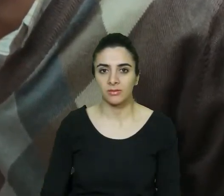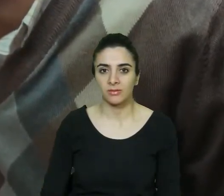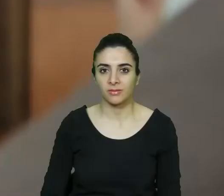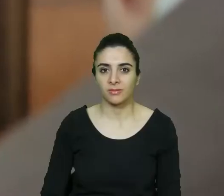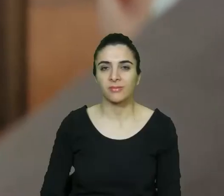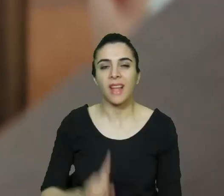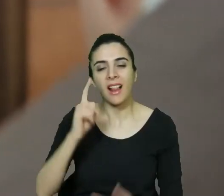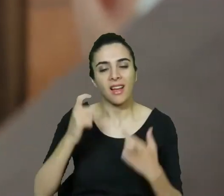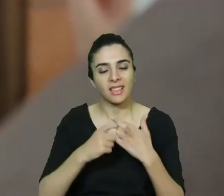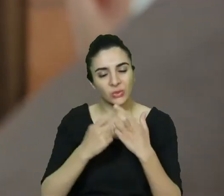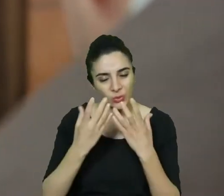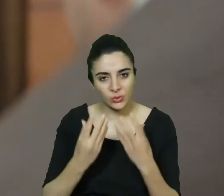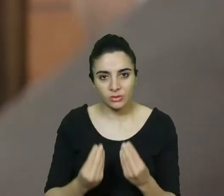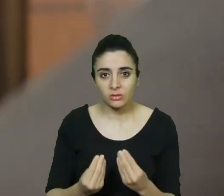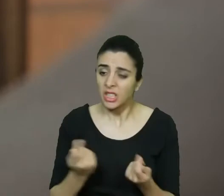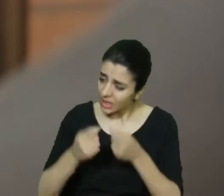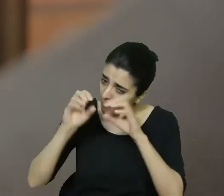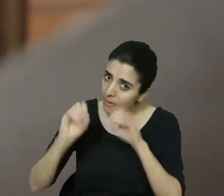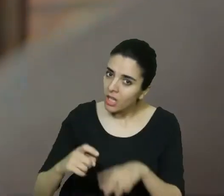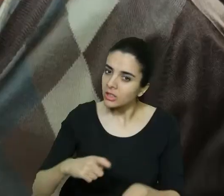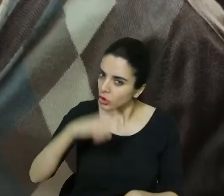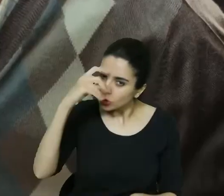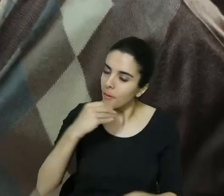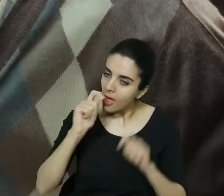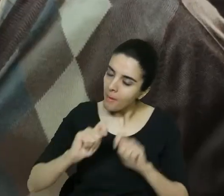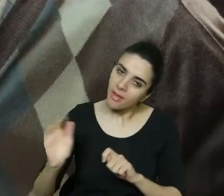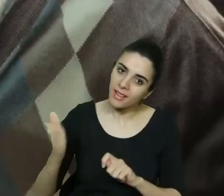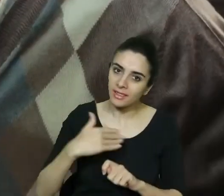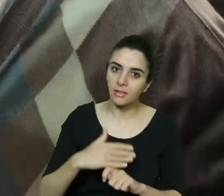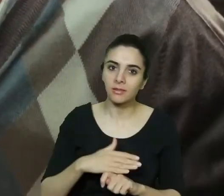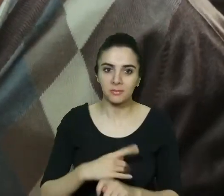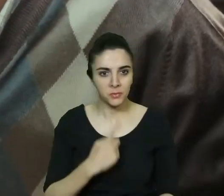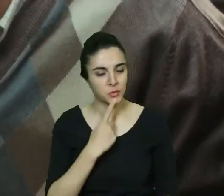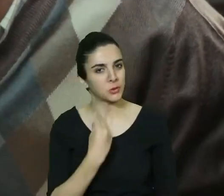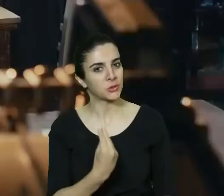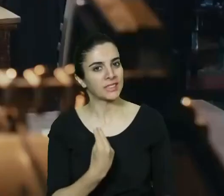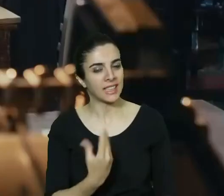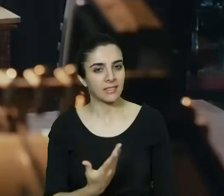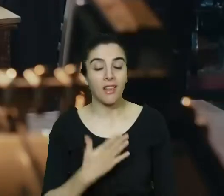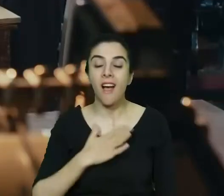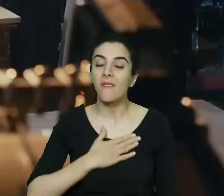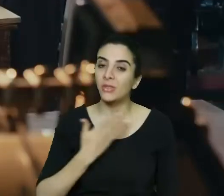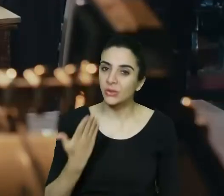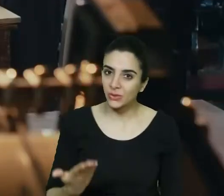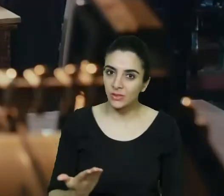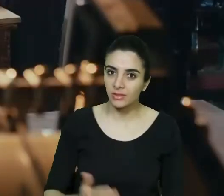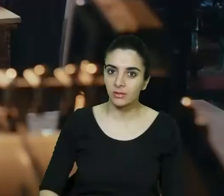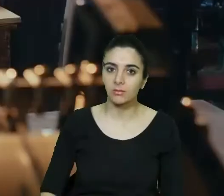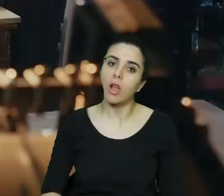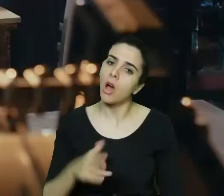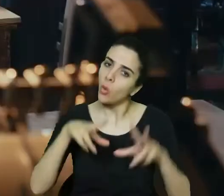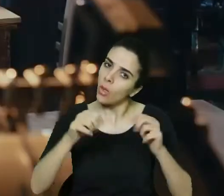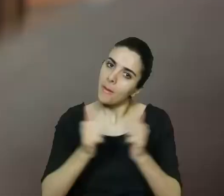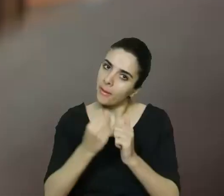Allah razı olsun. İşi bırak da sıcak sıcak ye. Pek güzel olmuş. Afiyet olsun. Hadi